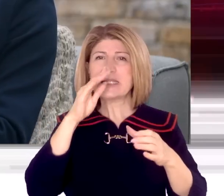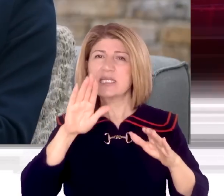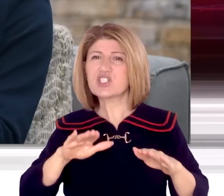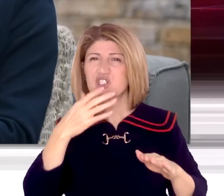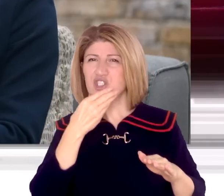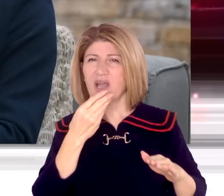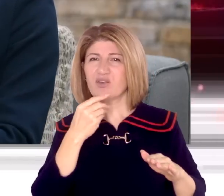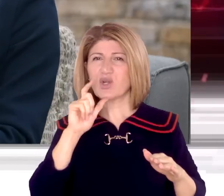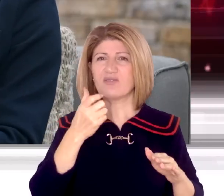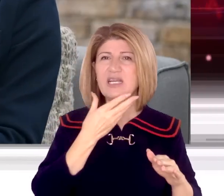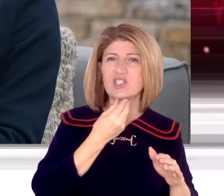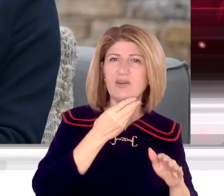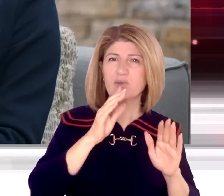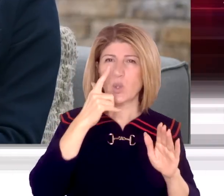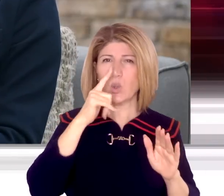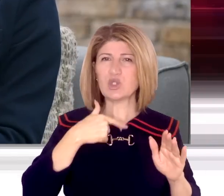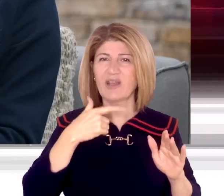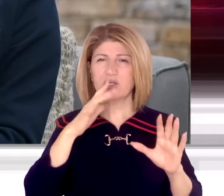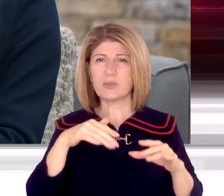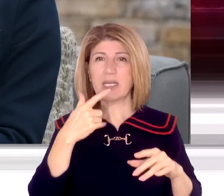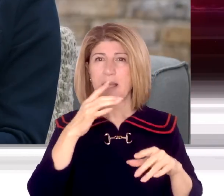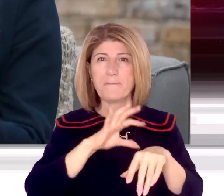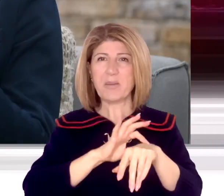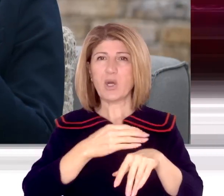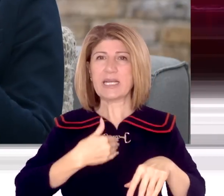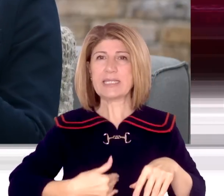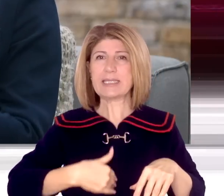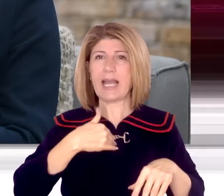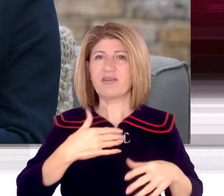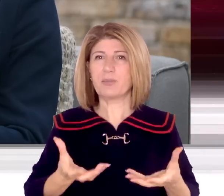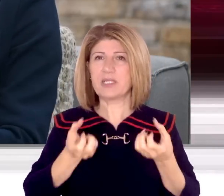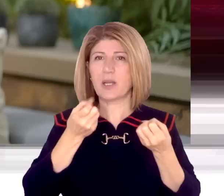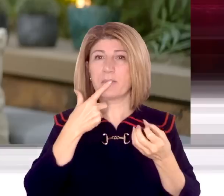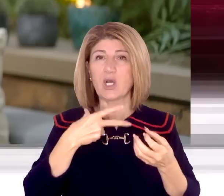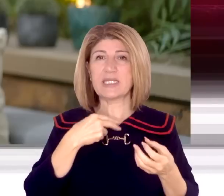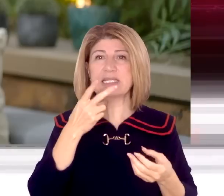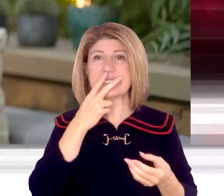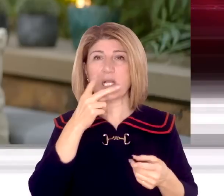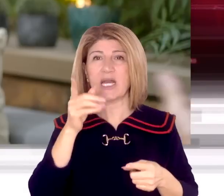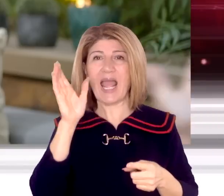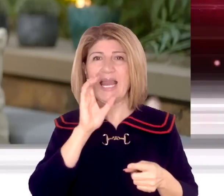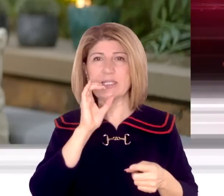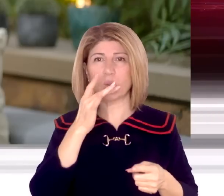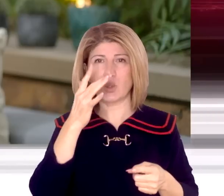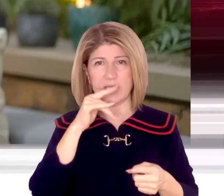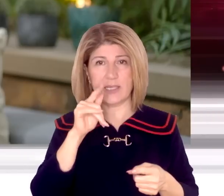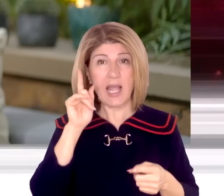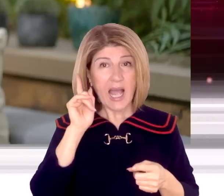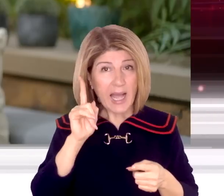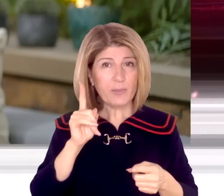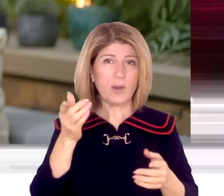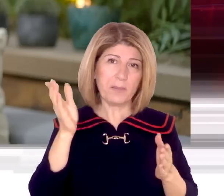سنی نوجوانان و جوانان بودن که به حساب یک بیماری ریوی رو پیدا کرده بودن به خاطر استفاده از